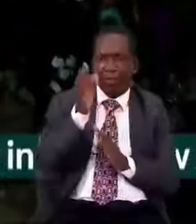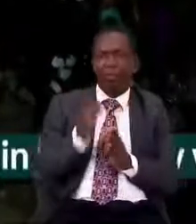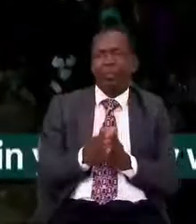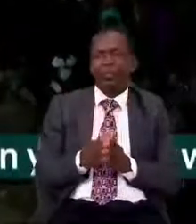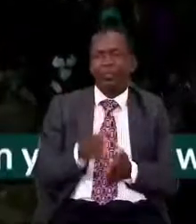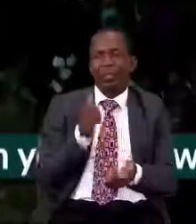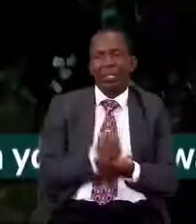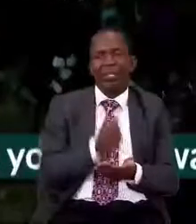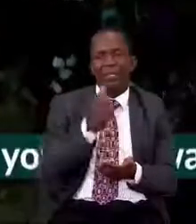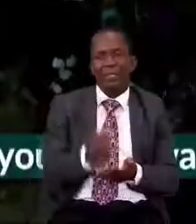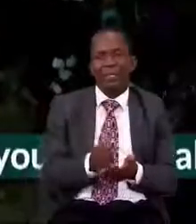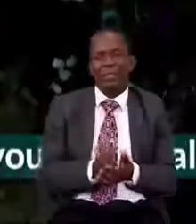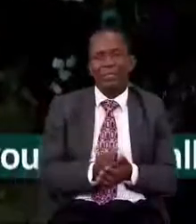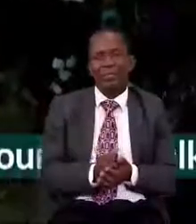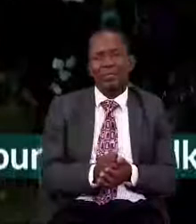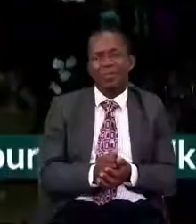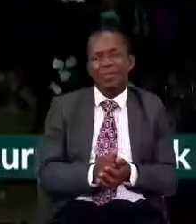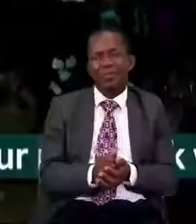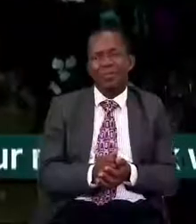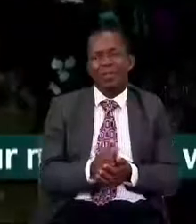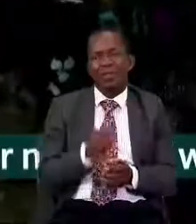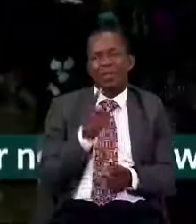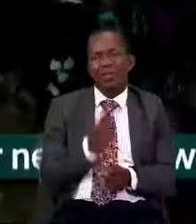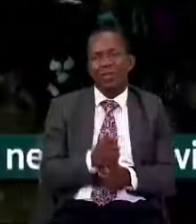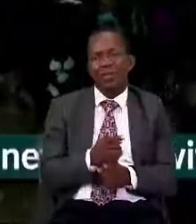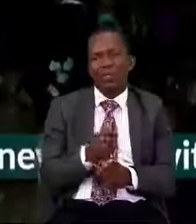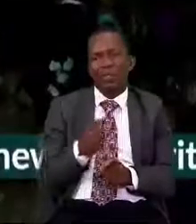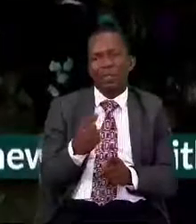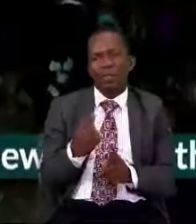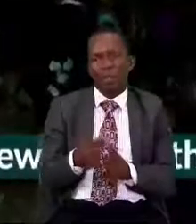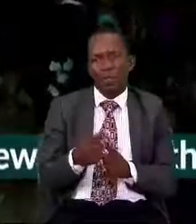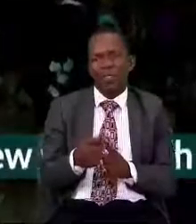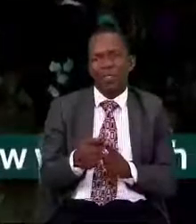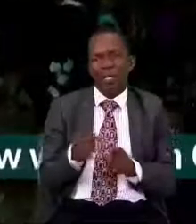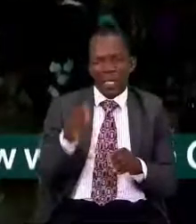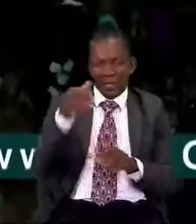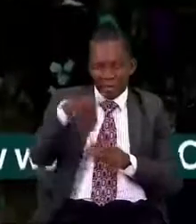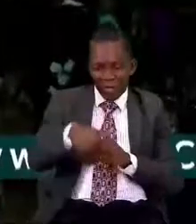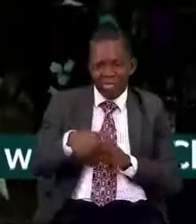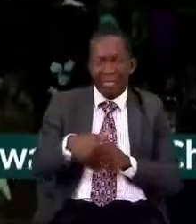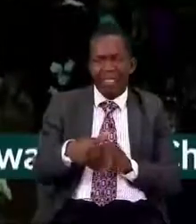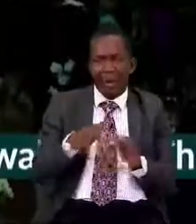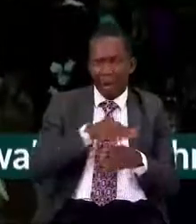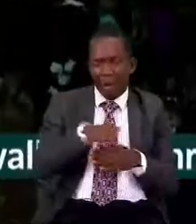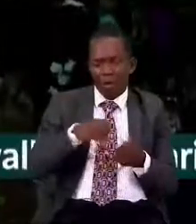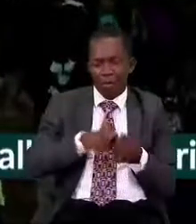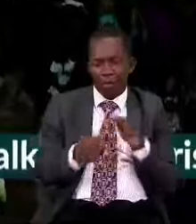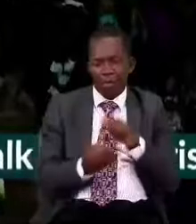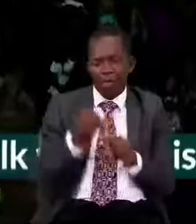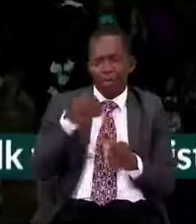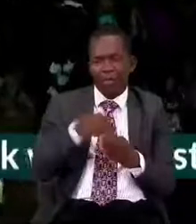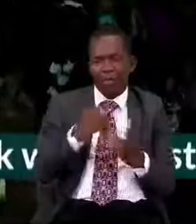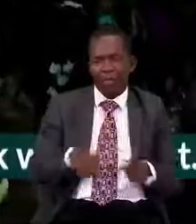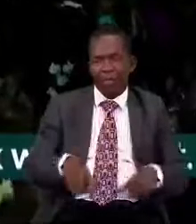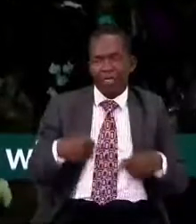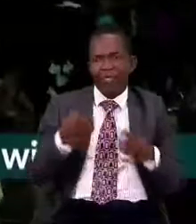parole. Écoutez tous ces témoignages-là. Ils ont dit que il a prié, ils ont obéi.